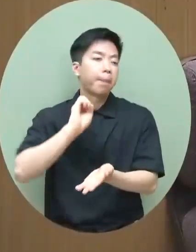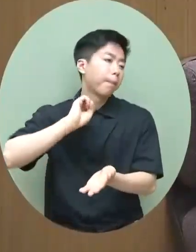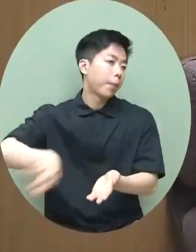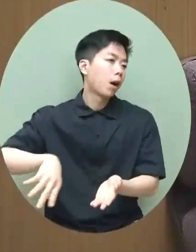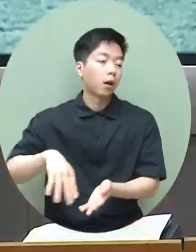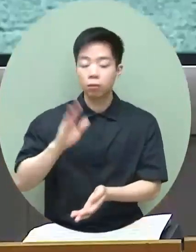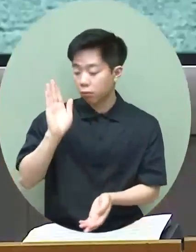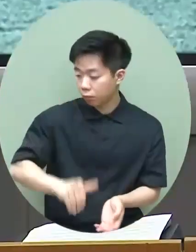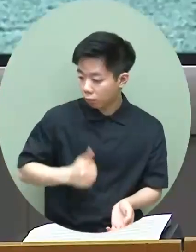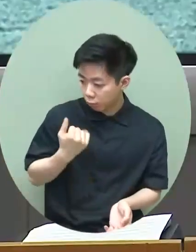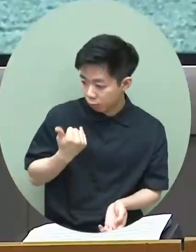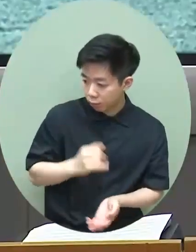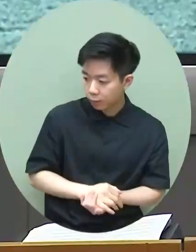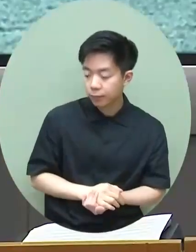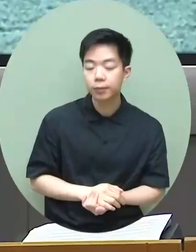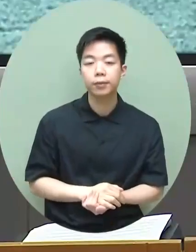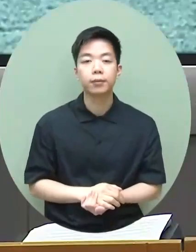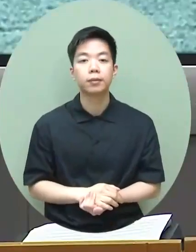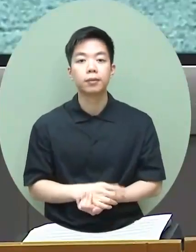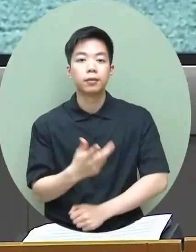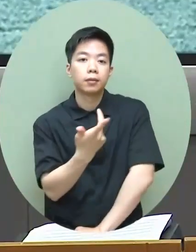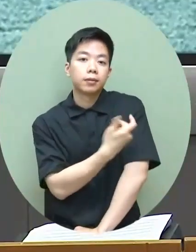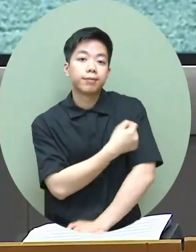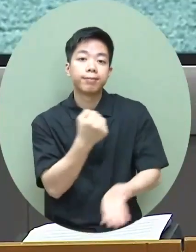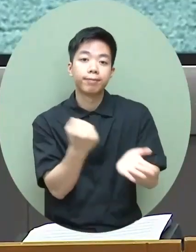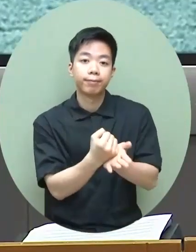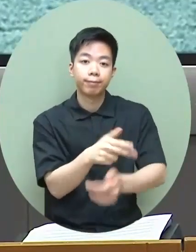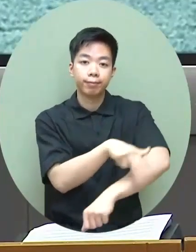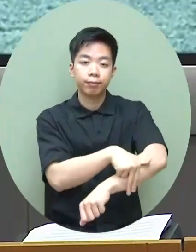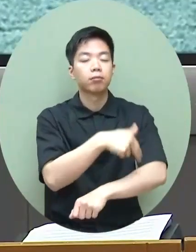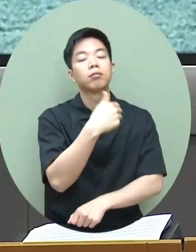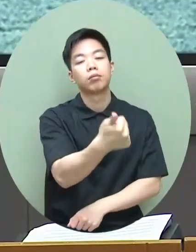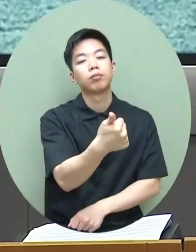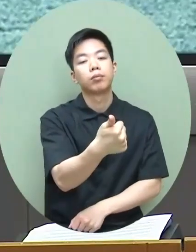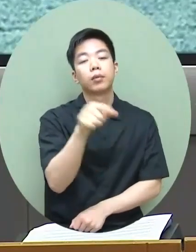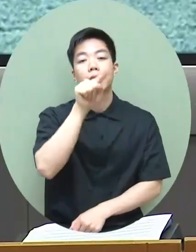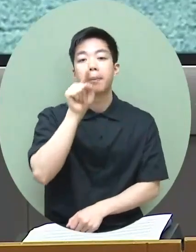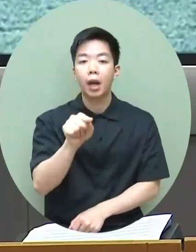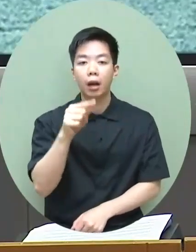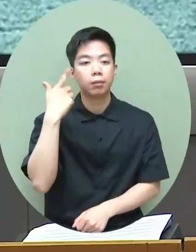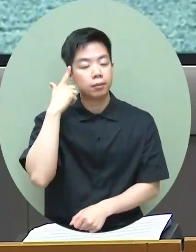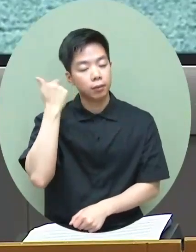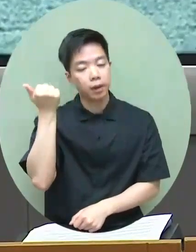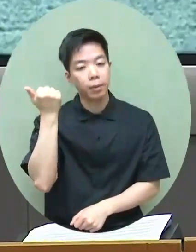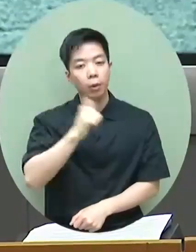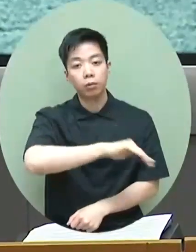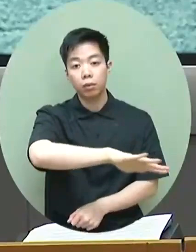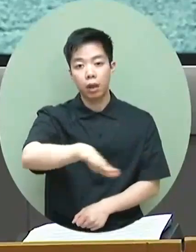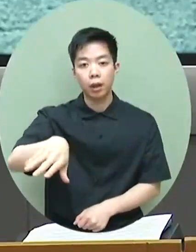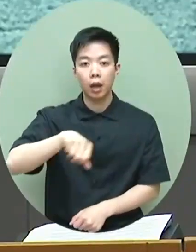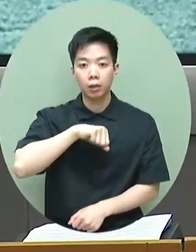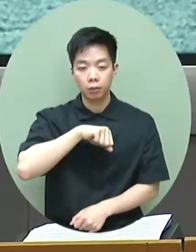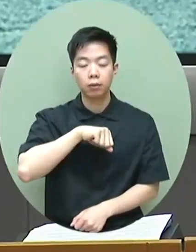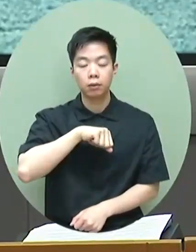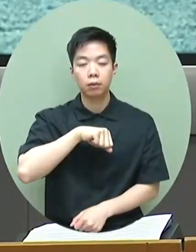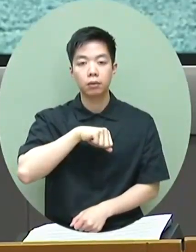是即是個好的設施措施呢，是即希望是即大家因為在啲比如在吃飯的時